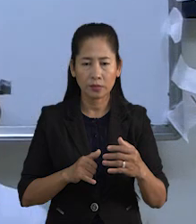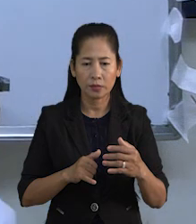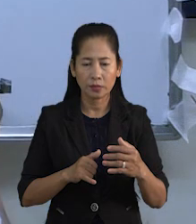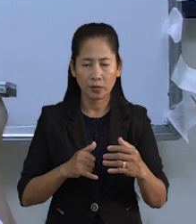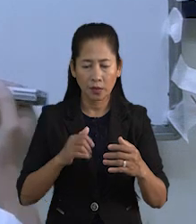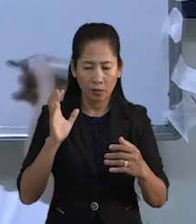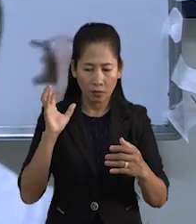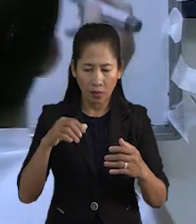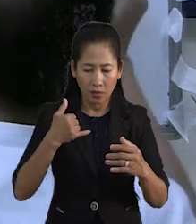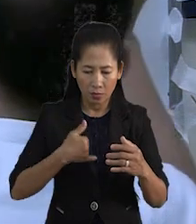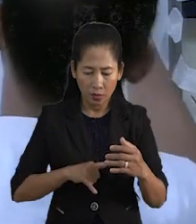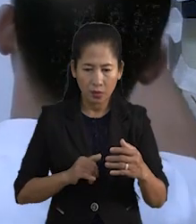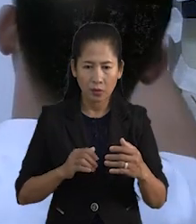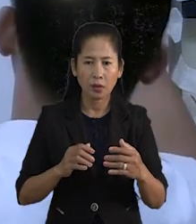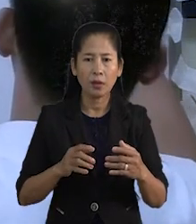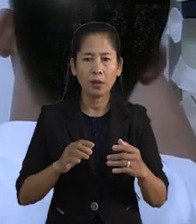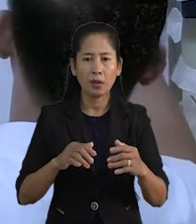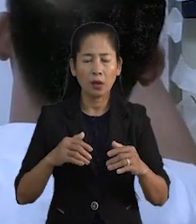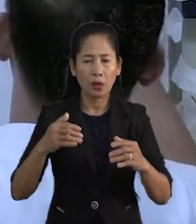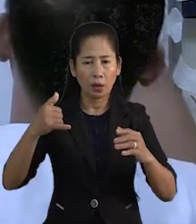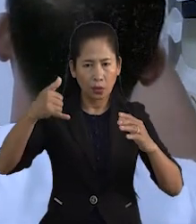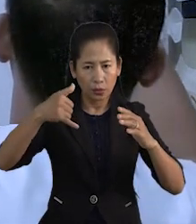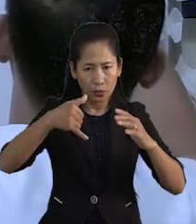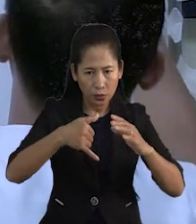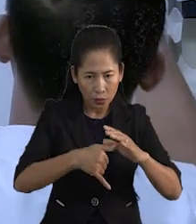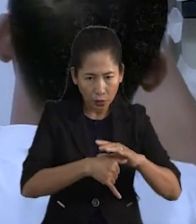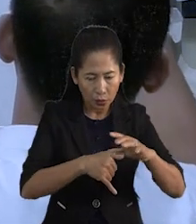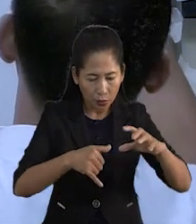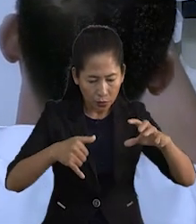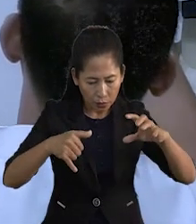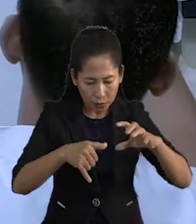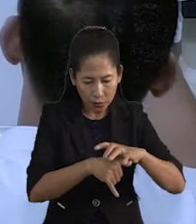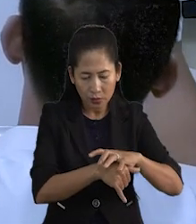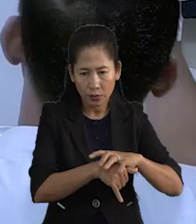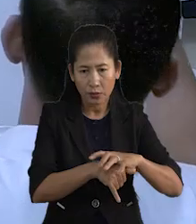បងខំកូនឲ្យចូល